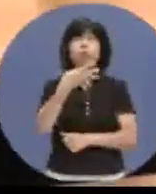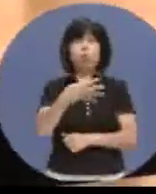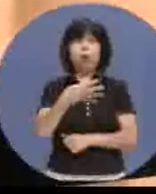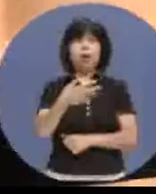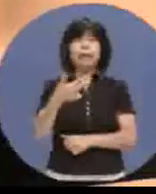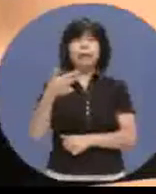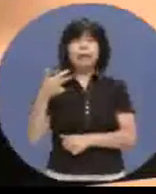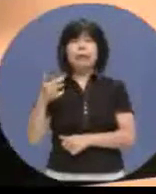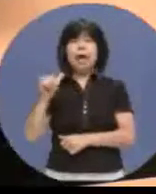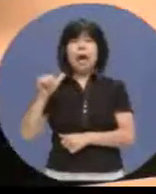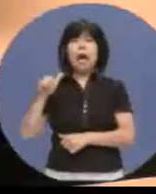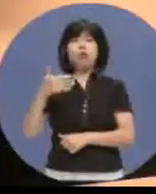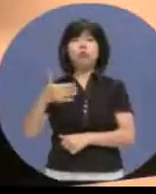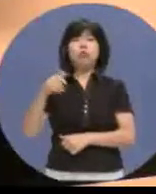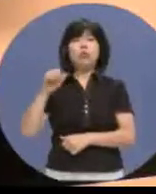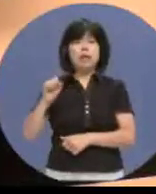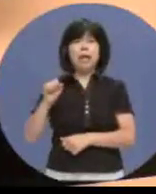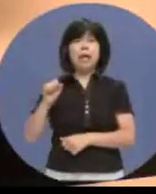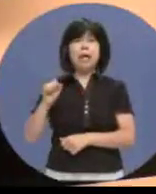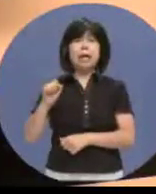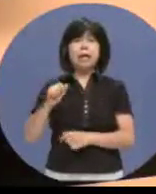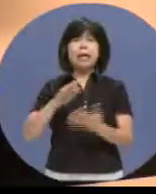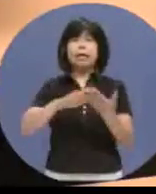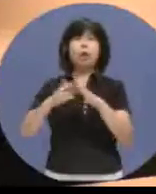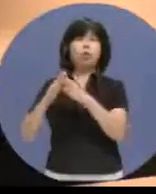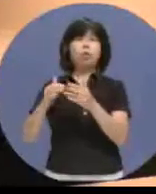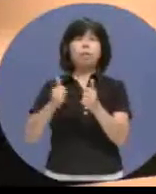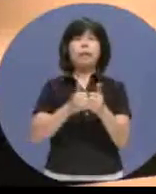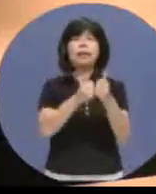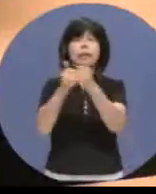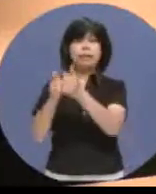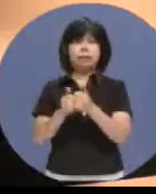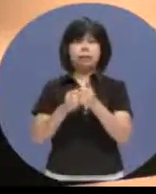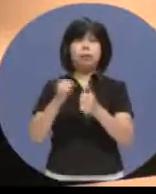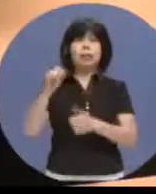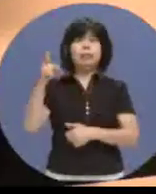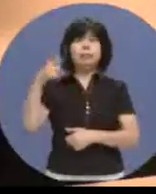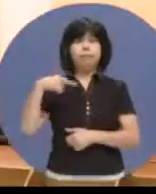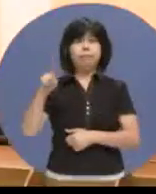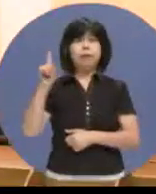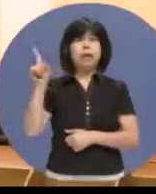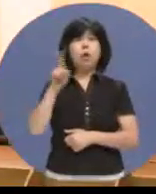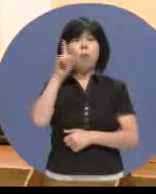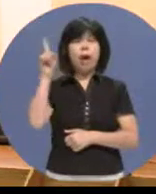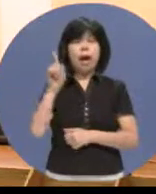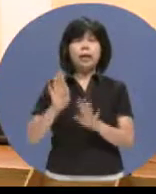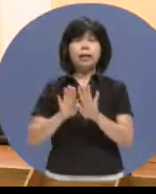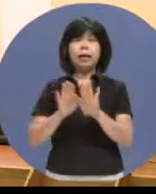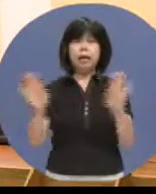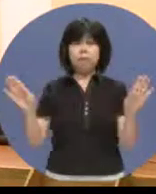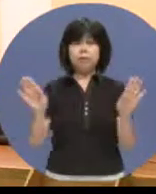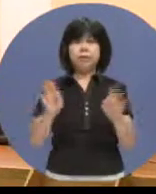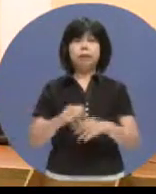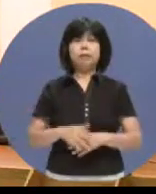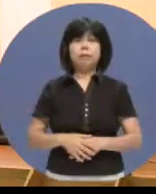生駒、はやぶさの帰還と宇宙開発未来への挑戦が開かれました